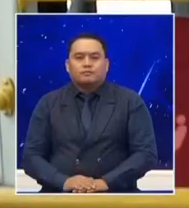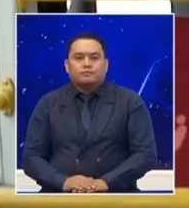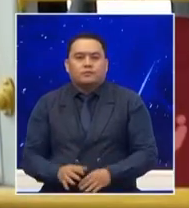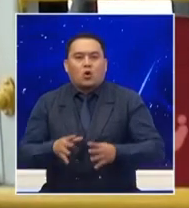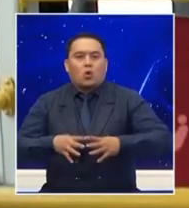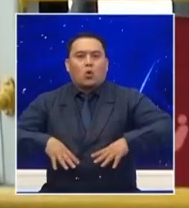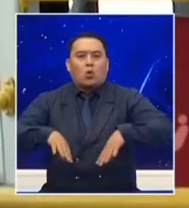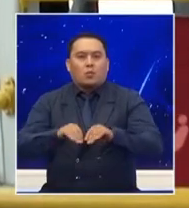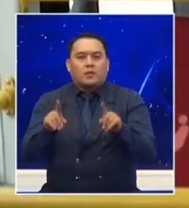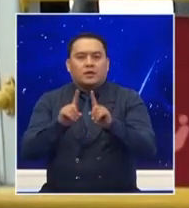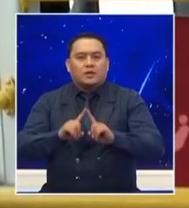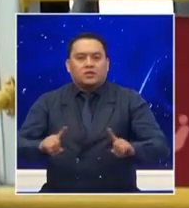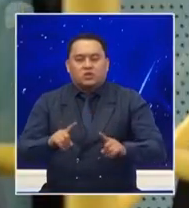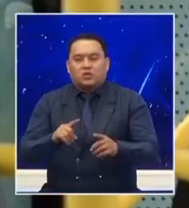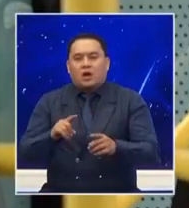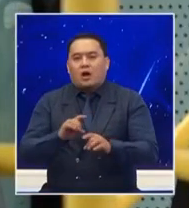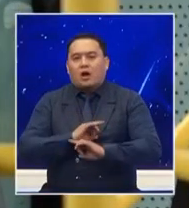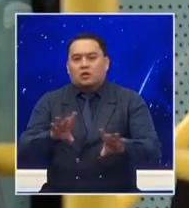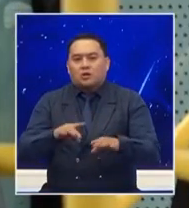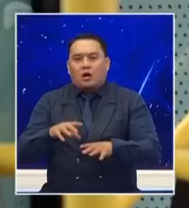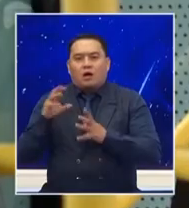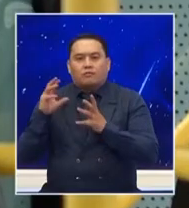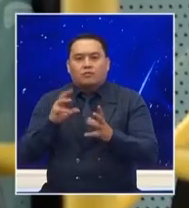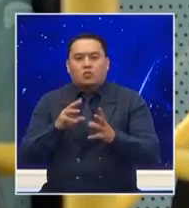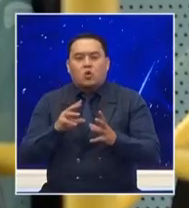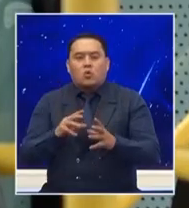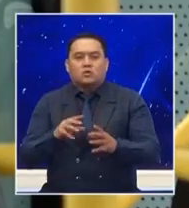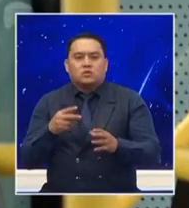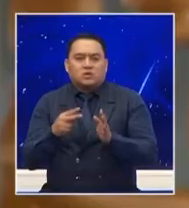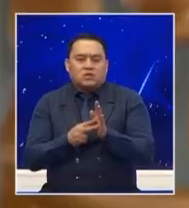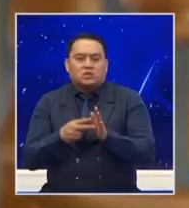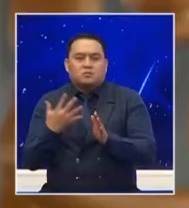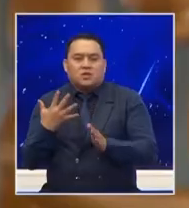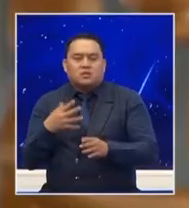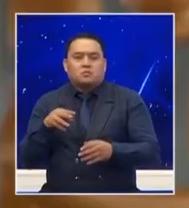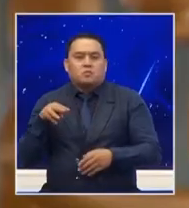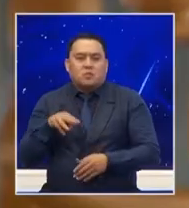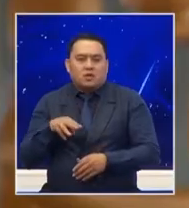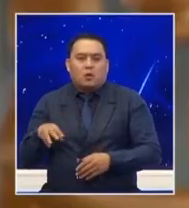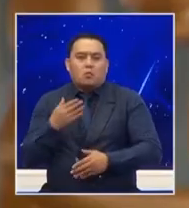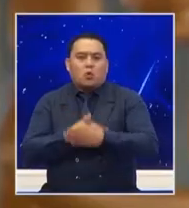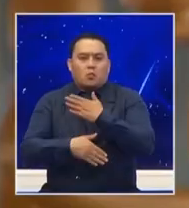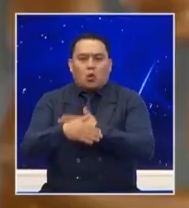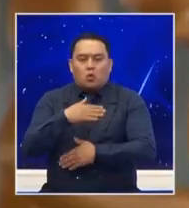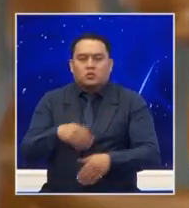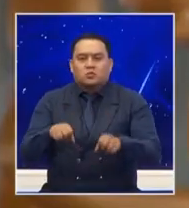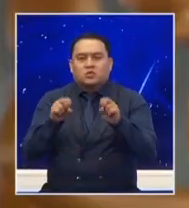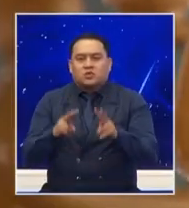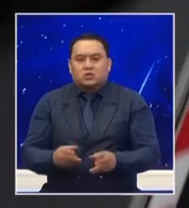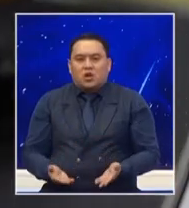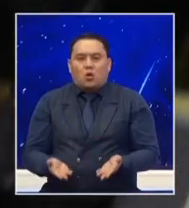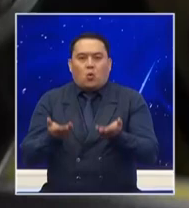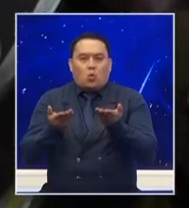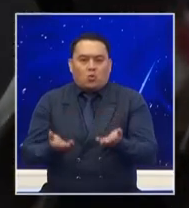қоғамдық көліктердің ерекшелігіне тоқталсақ, автобустар 10-да 3, 8-де 5 метрлік. Ішінде мүмкіндігі шектеулі жандардың қиындықсыз